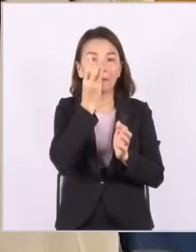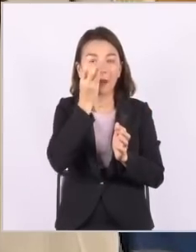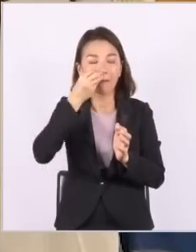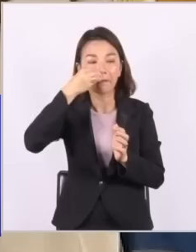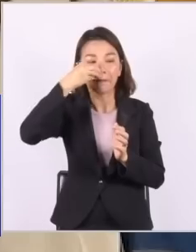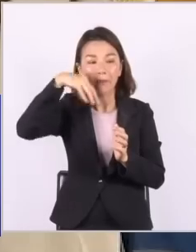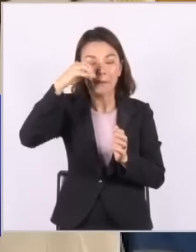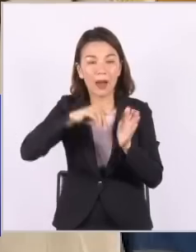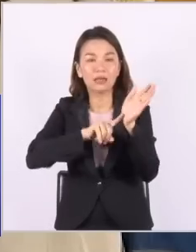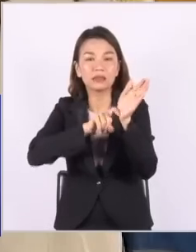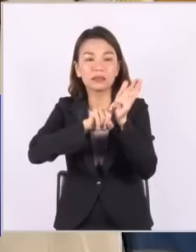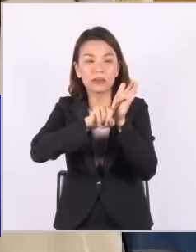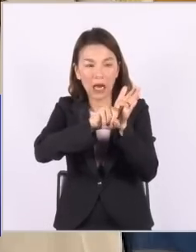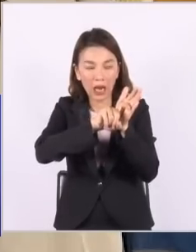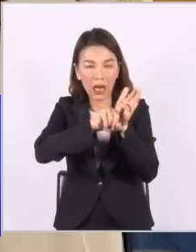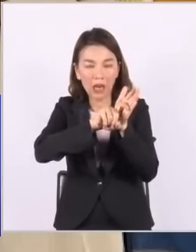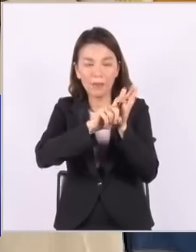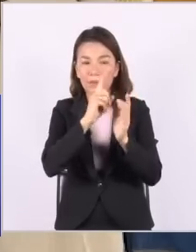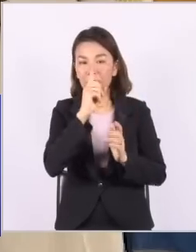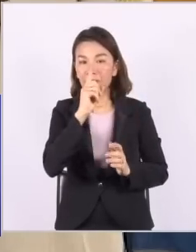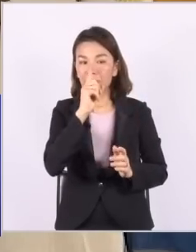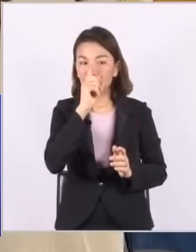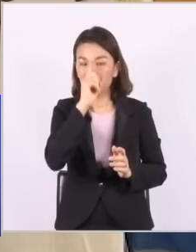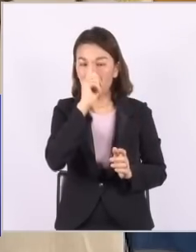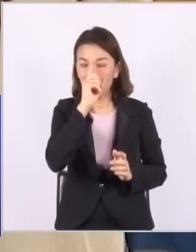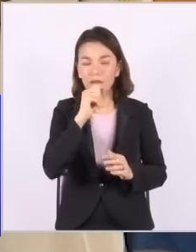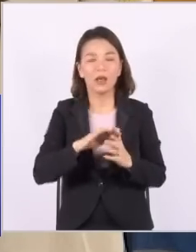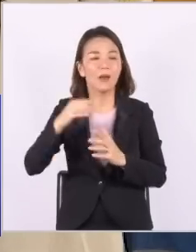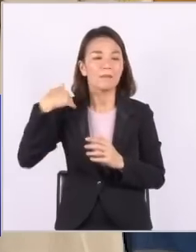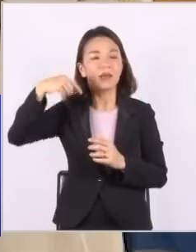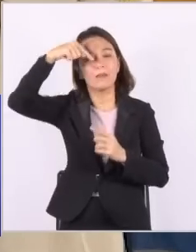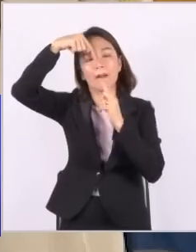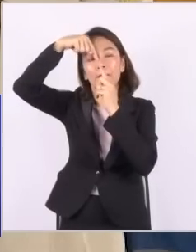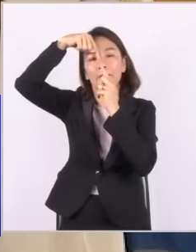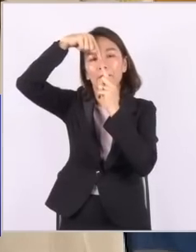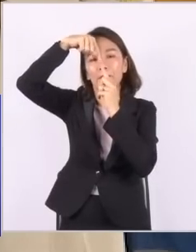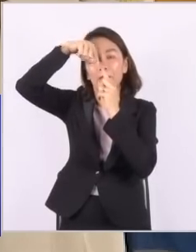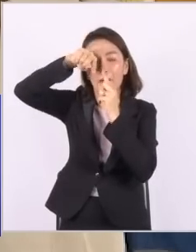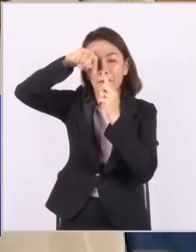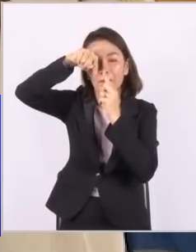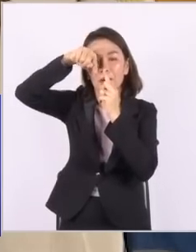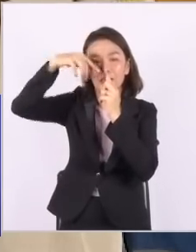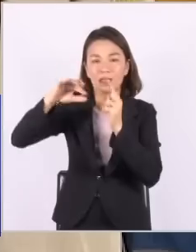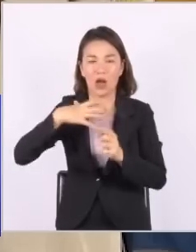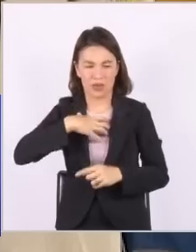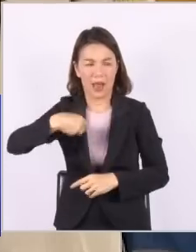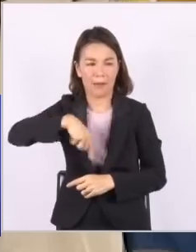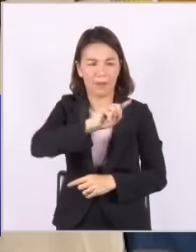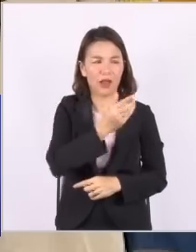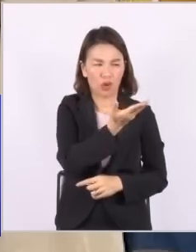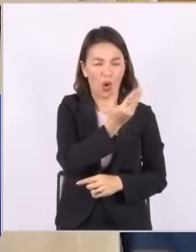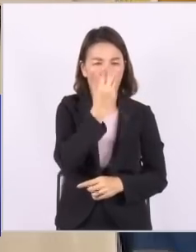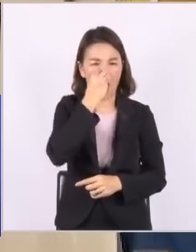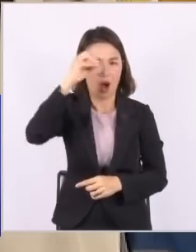ฮะติดเชื้อซิลิโคนเนี่ยที่ทำมันแทงจมูกออกมาทะลุจมูกเลยและก็ต้องการไปคลินิกเพื่อให้เอาซิลิโคนออก